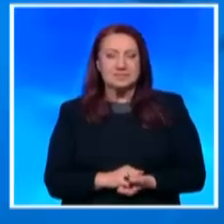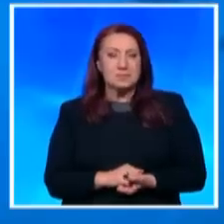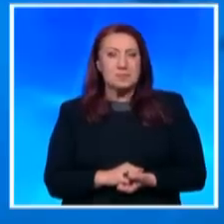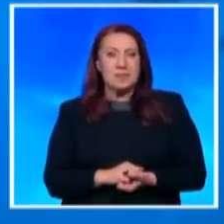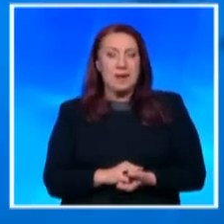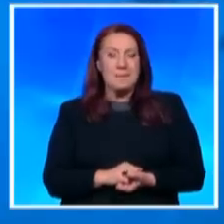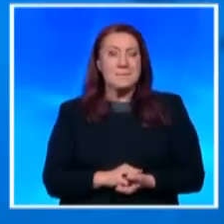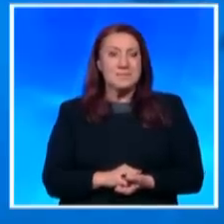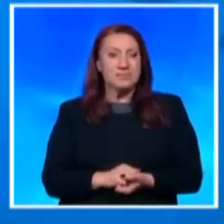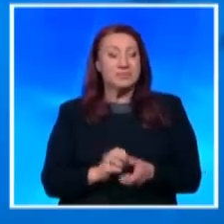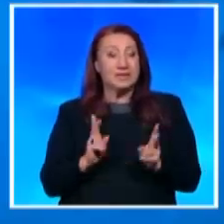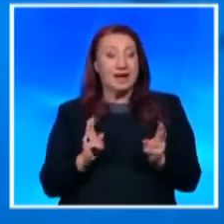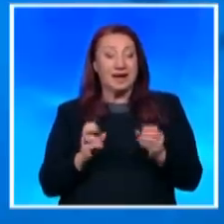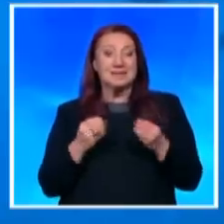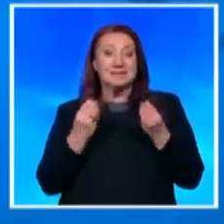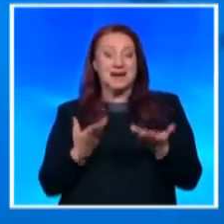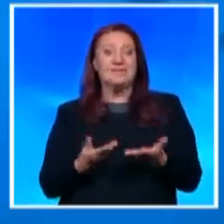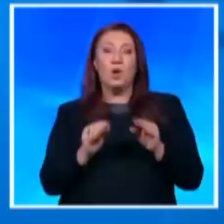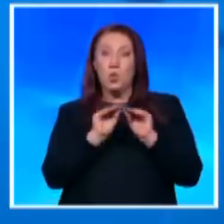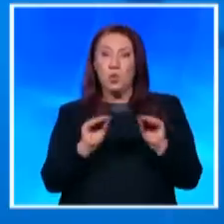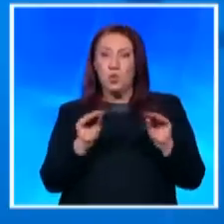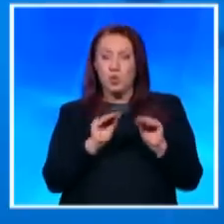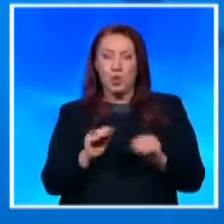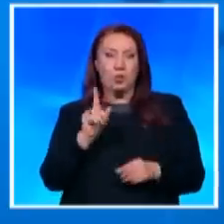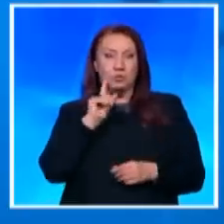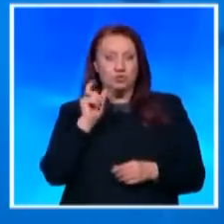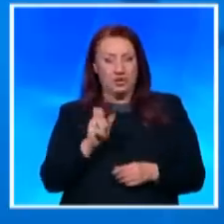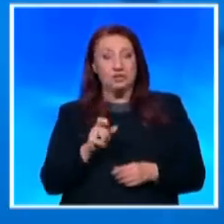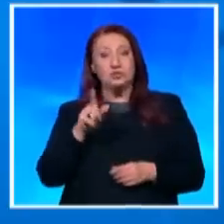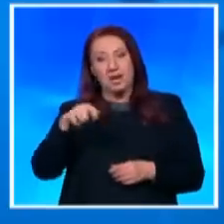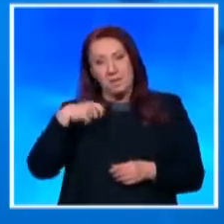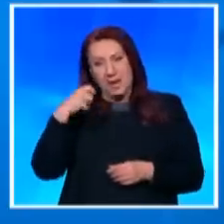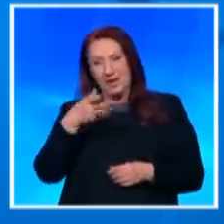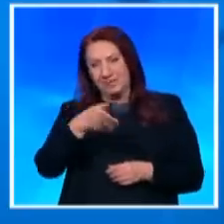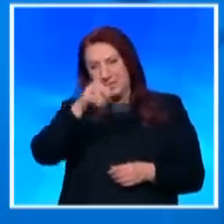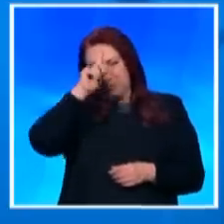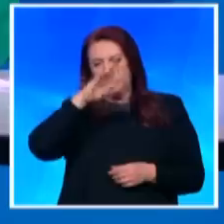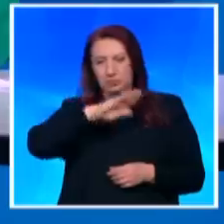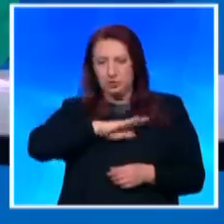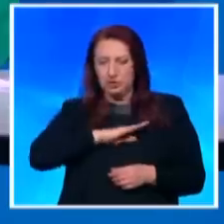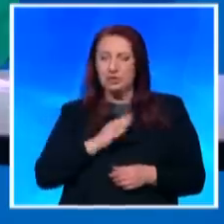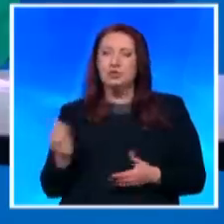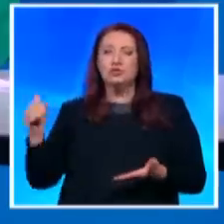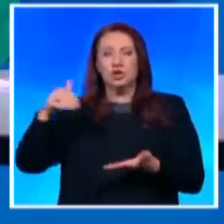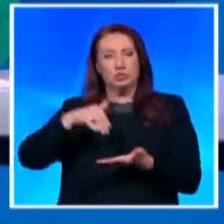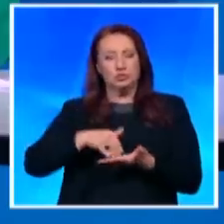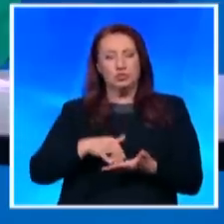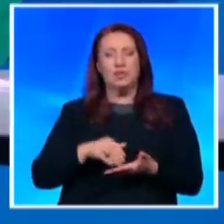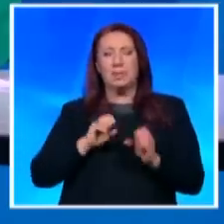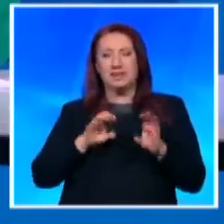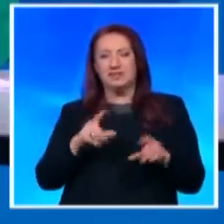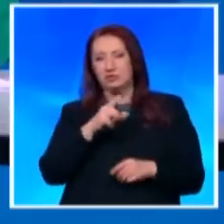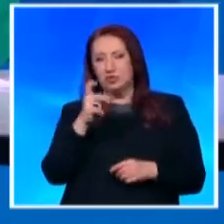как се дава урок по човечност, майката на Даная, специален гост утре вечер в 120 минути по BTV. На фона на